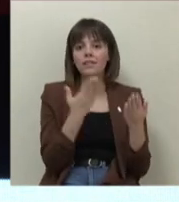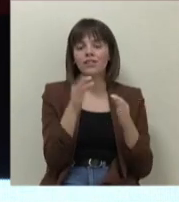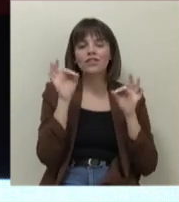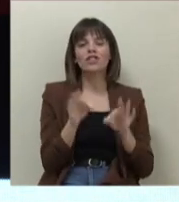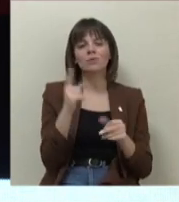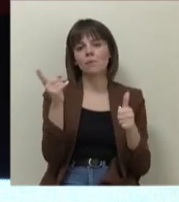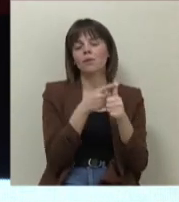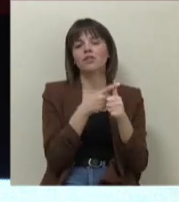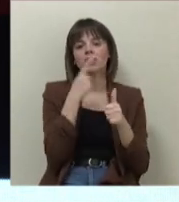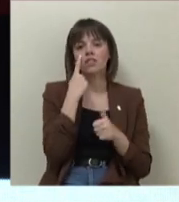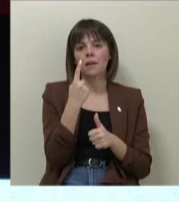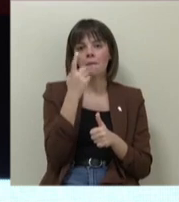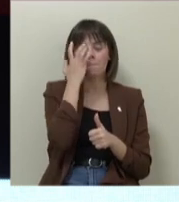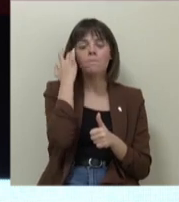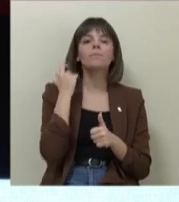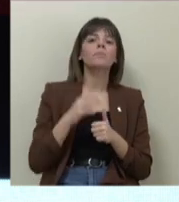Şimdi birincisi